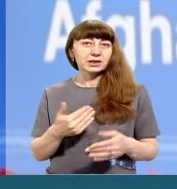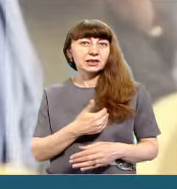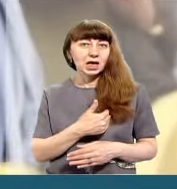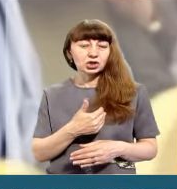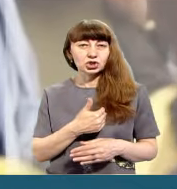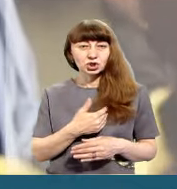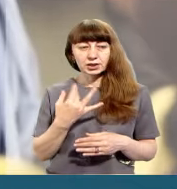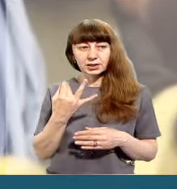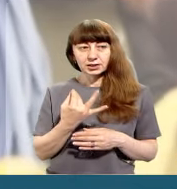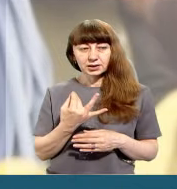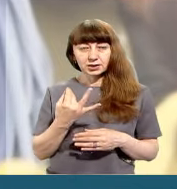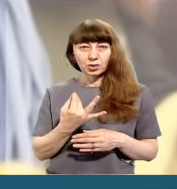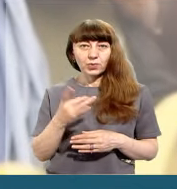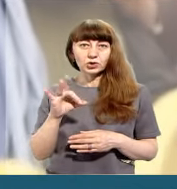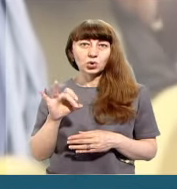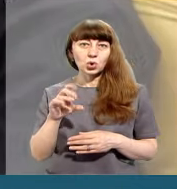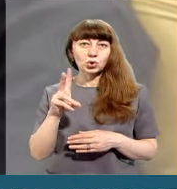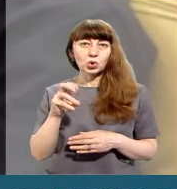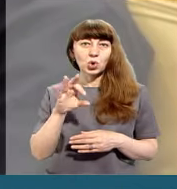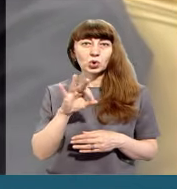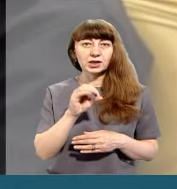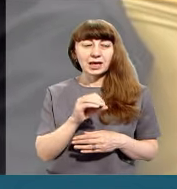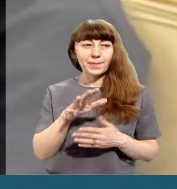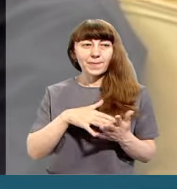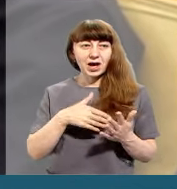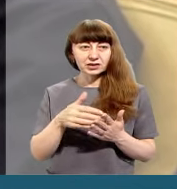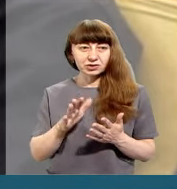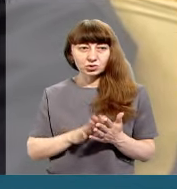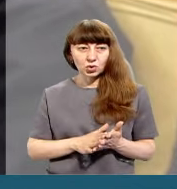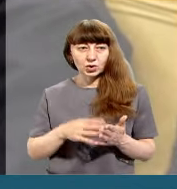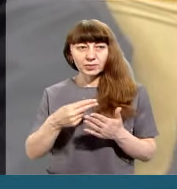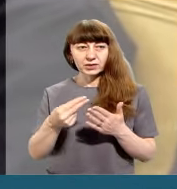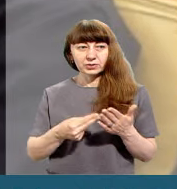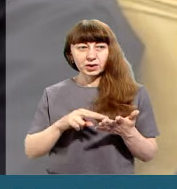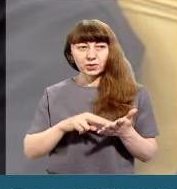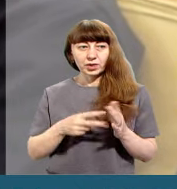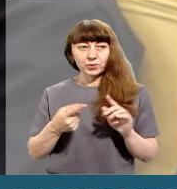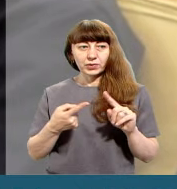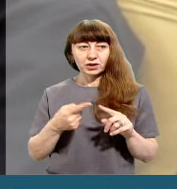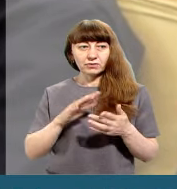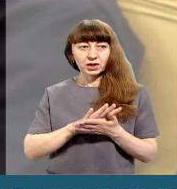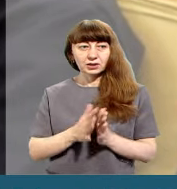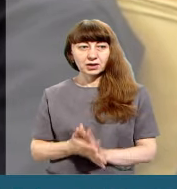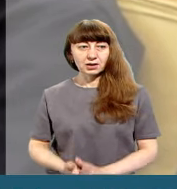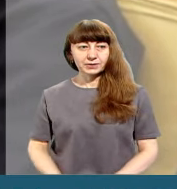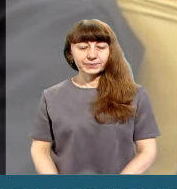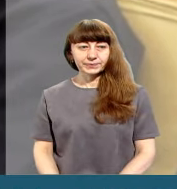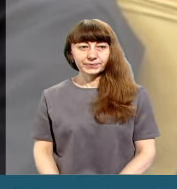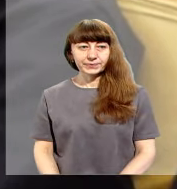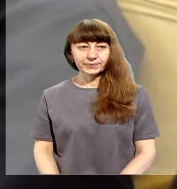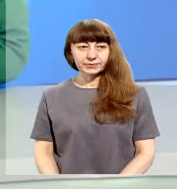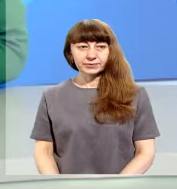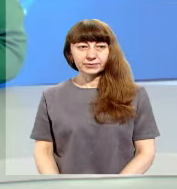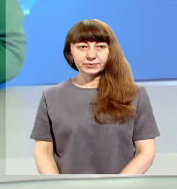большую заинтересованность в моторном масле. Планируют подписать с казахстанскими поставщиками первый контракт на поставку этого товара.